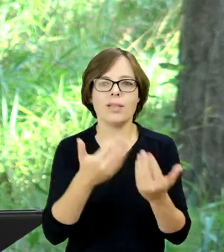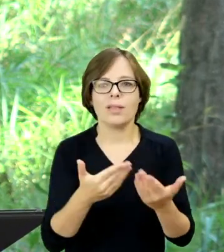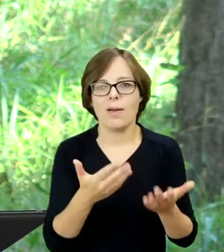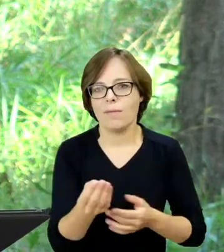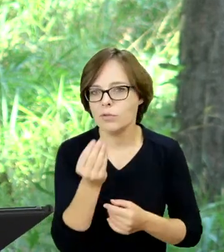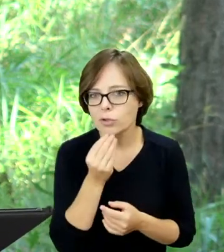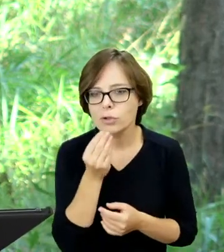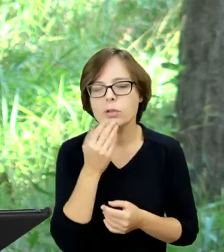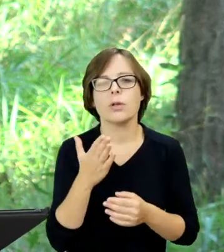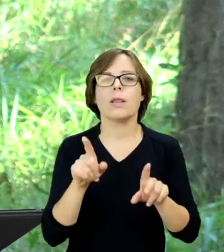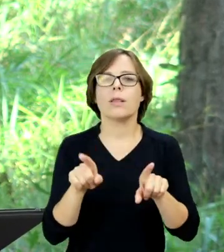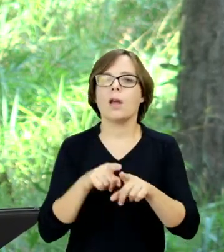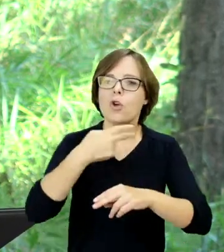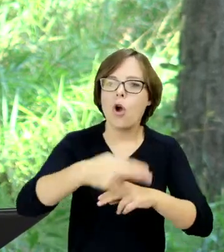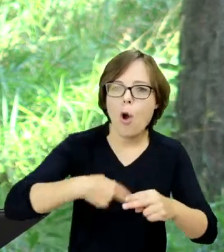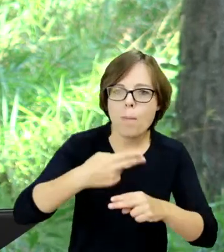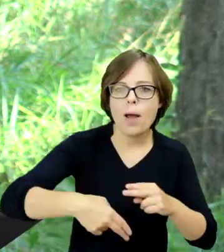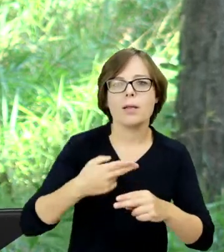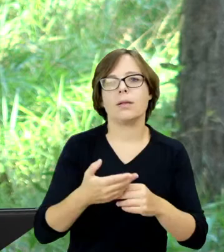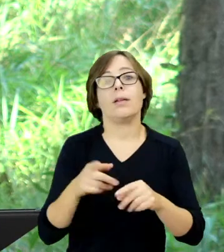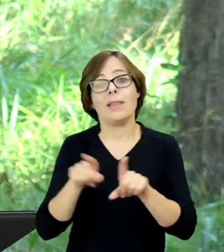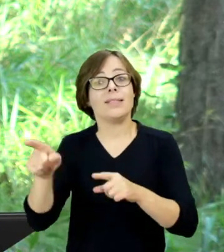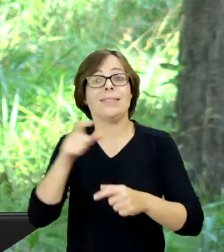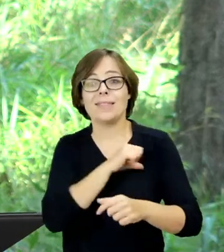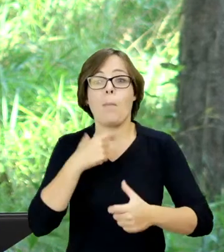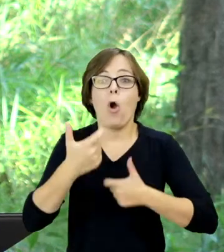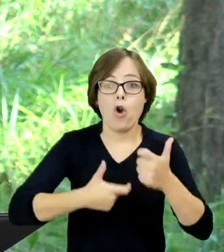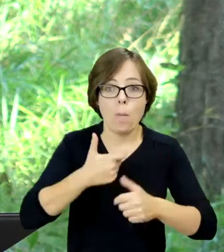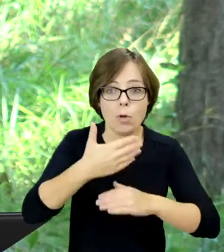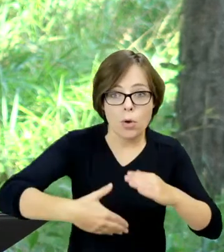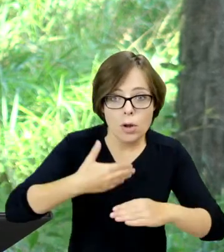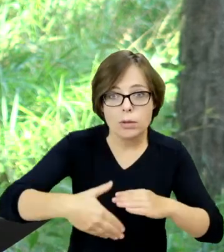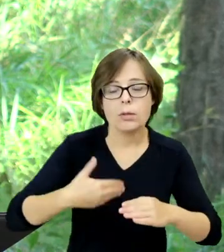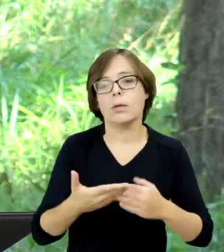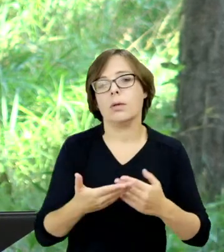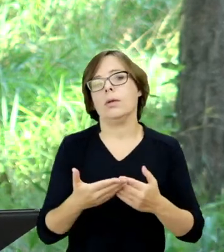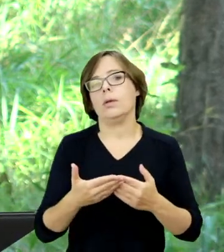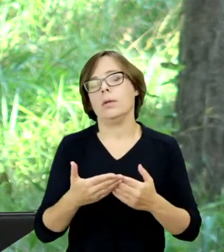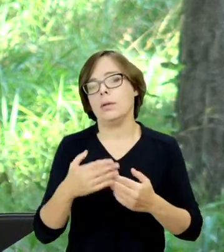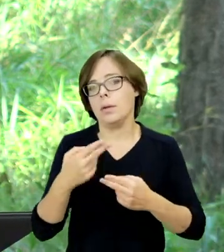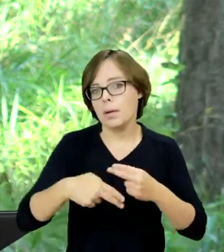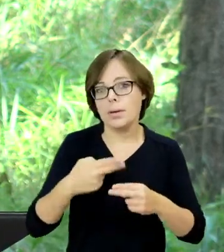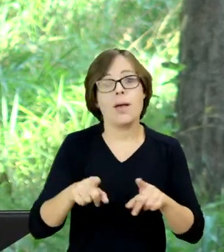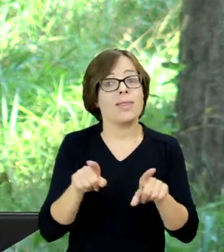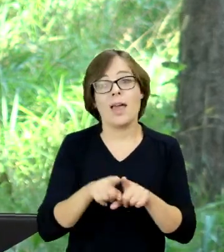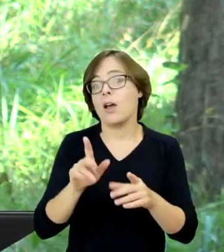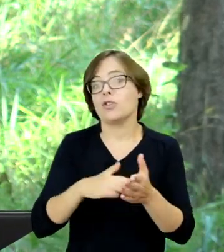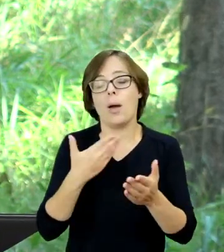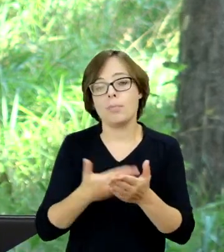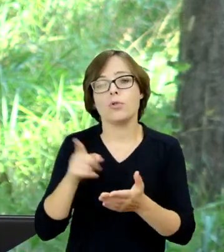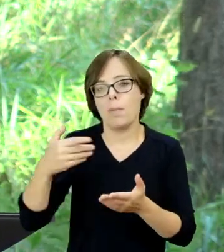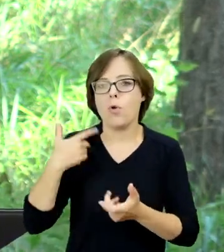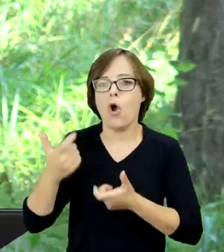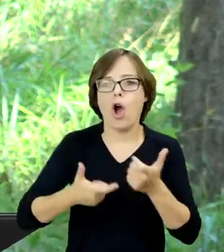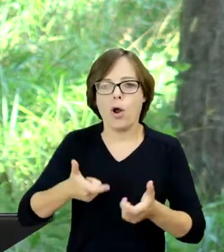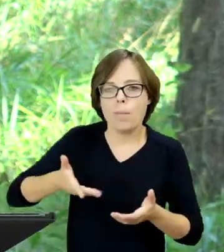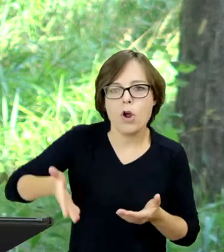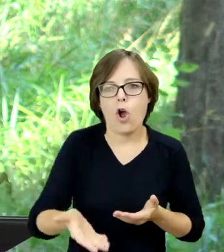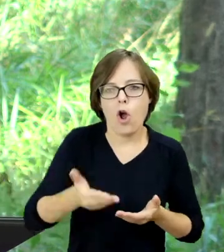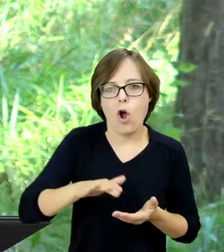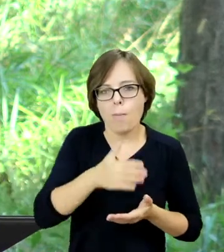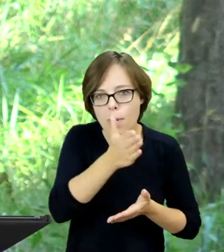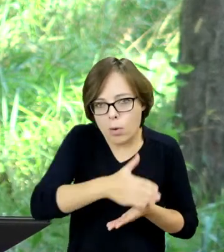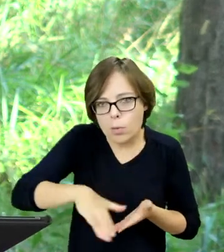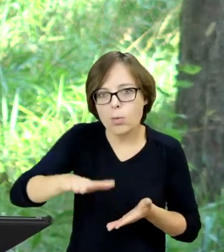żywności, środków opatrunkowych, opatrywały rannych, ale też kopały okopy na przykład. No i